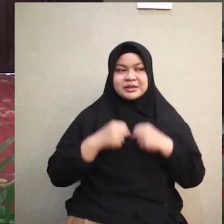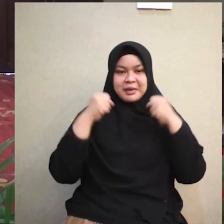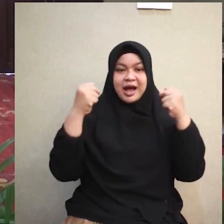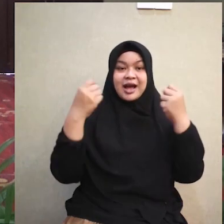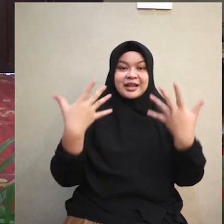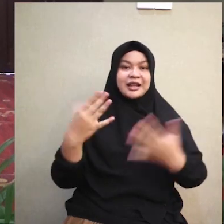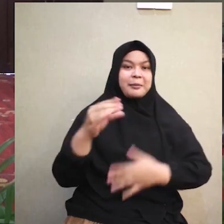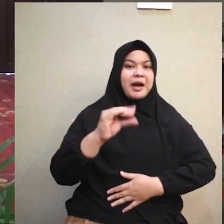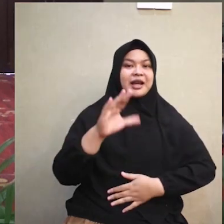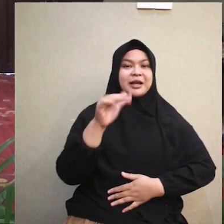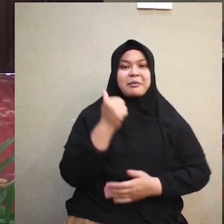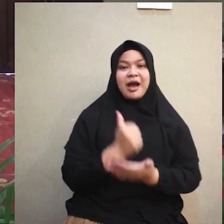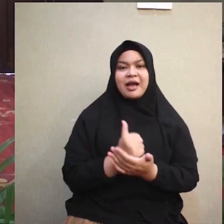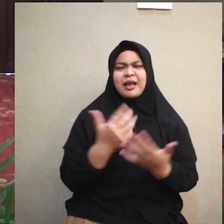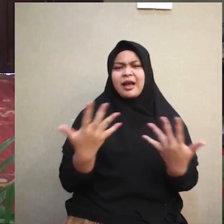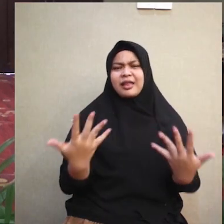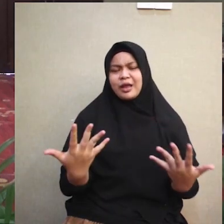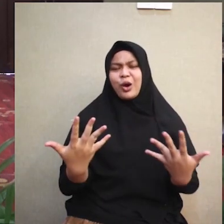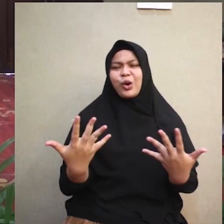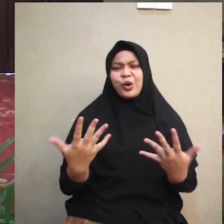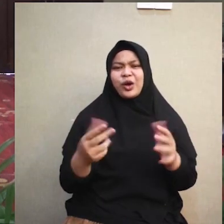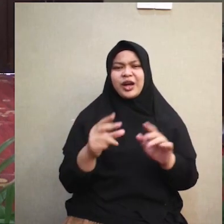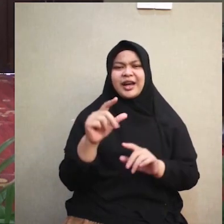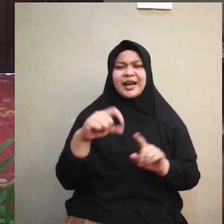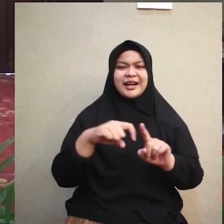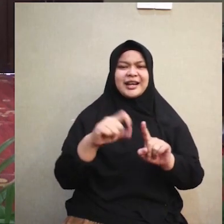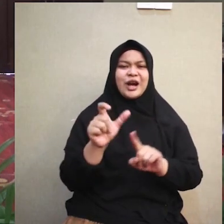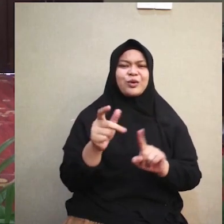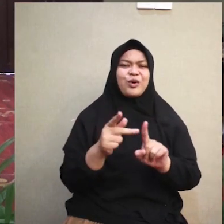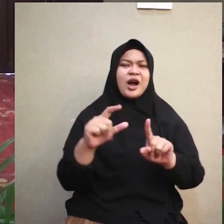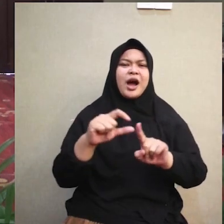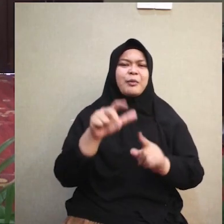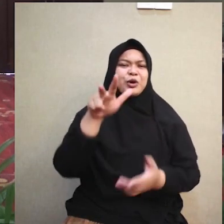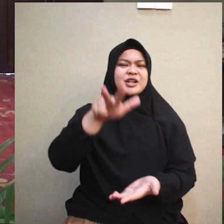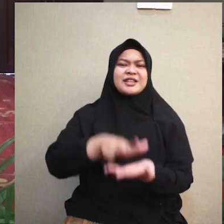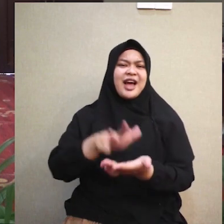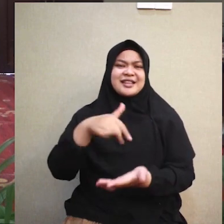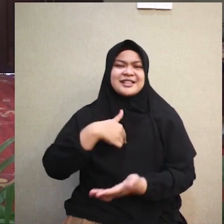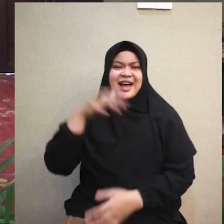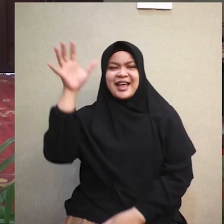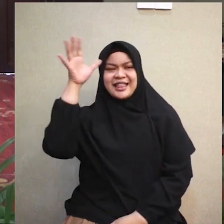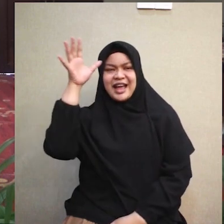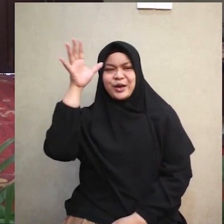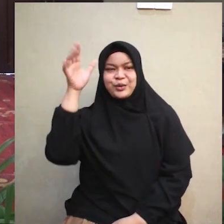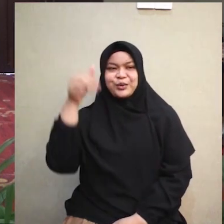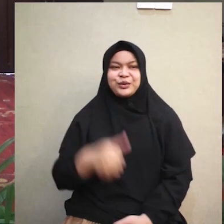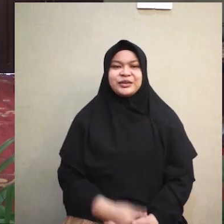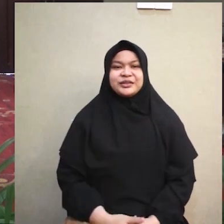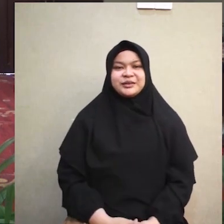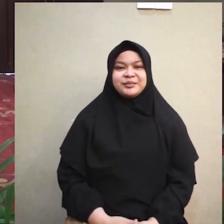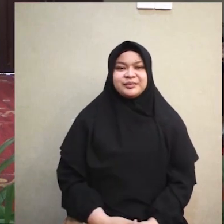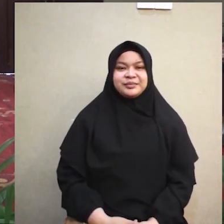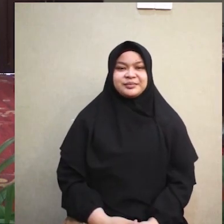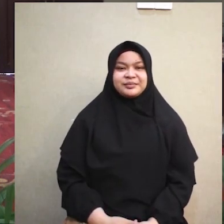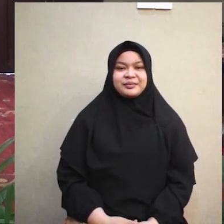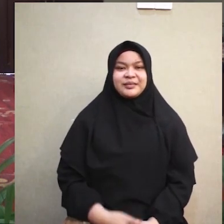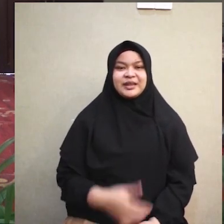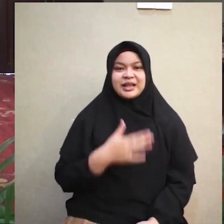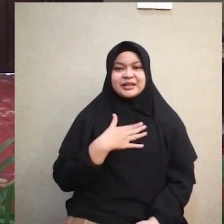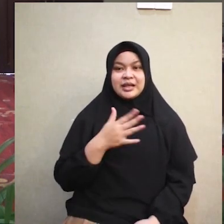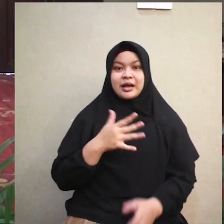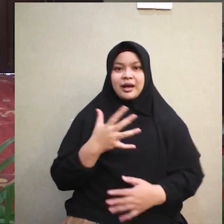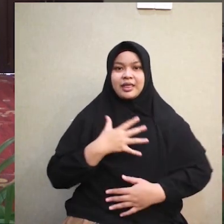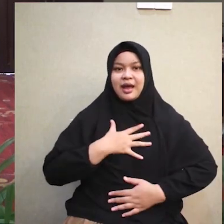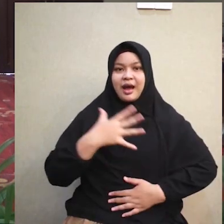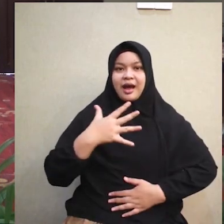emang ini pagi banget atau gara-gara kuhpnya udah disahin saya nggak tahu kayaknya agak masih